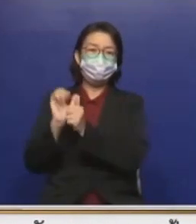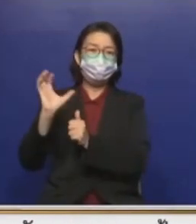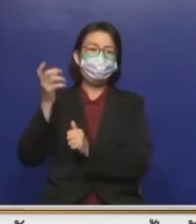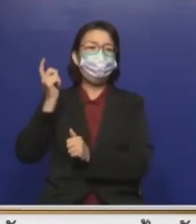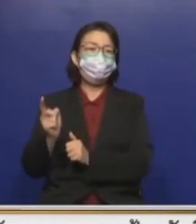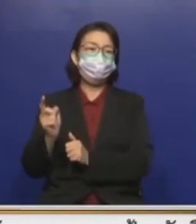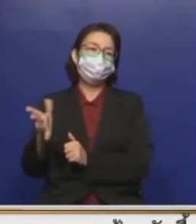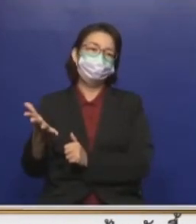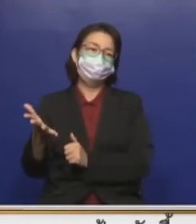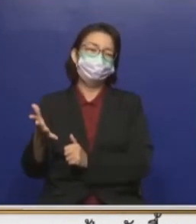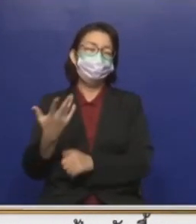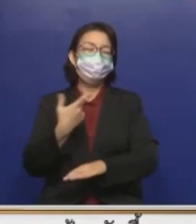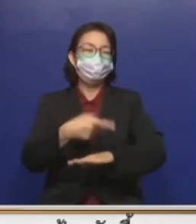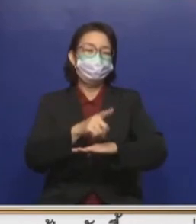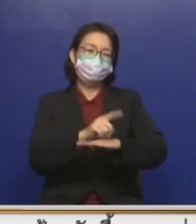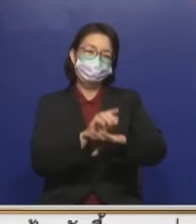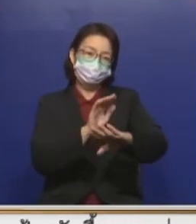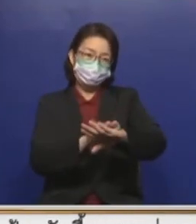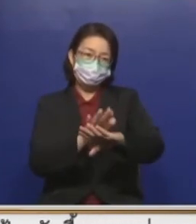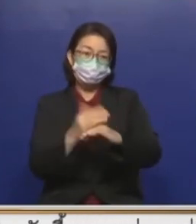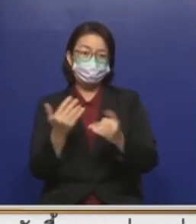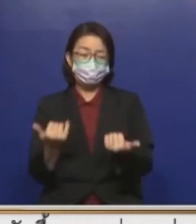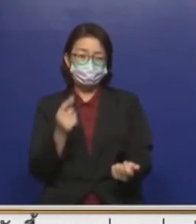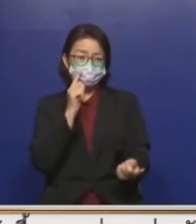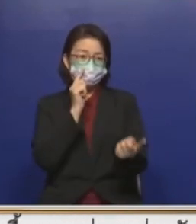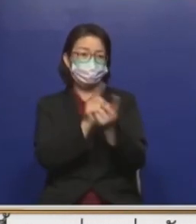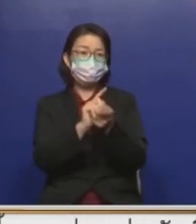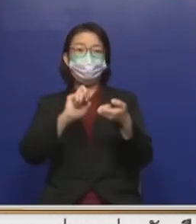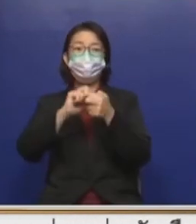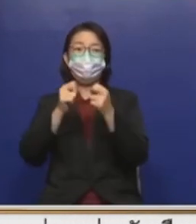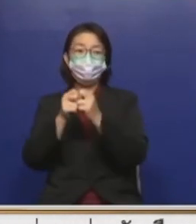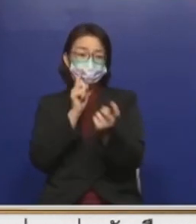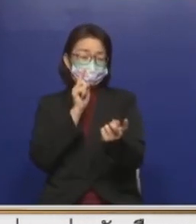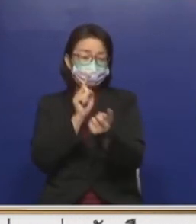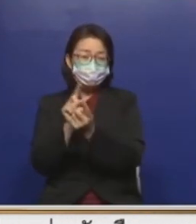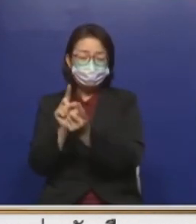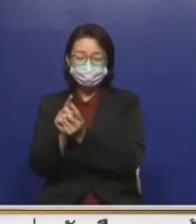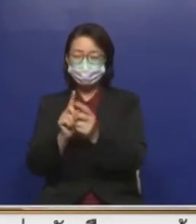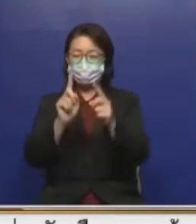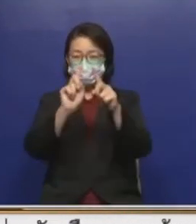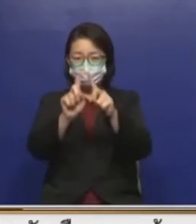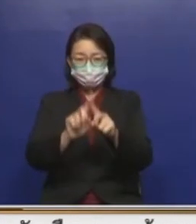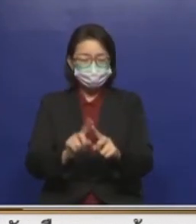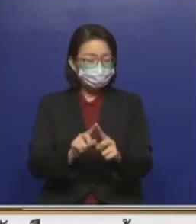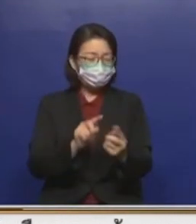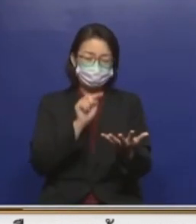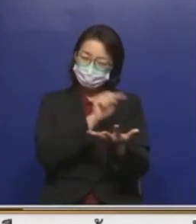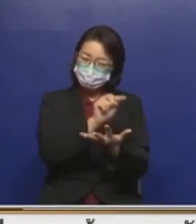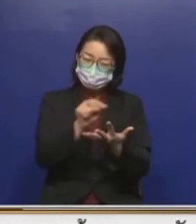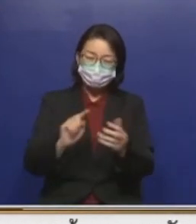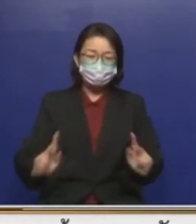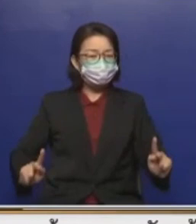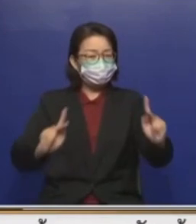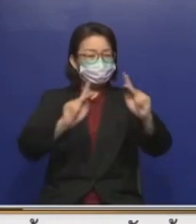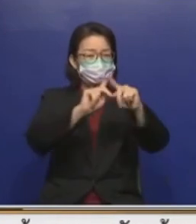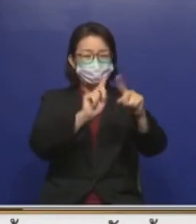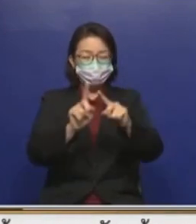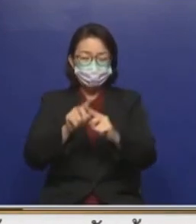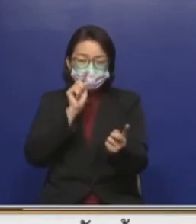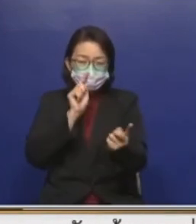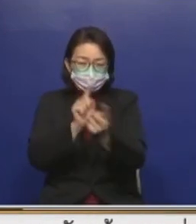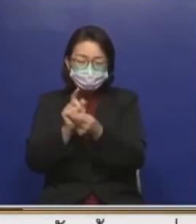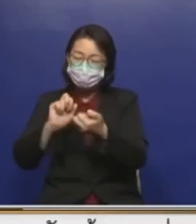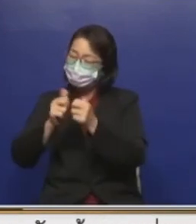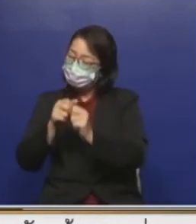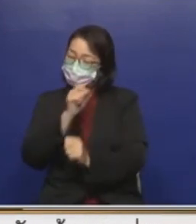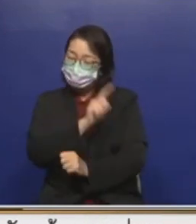านประธานคะปัญหาต่างๆในลักษณะนี้ได้เกิดขึ้นกับทุกเรื่องในทุกกระทรวงและเพื่อเป็นการเปรียบเทียบให้เห็น